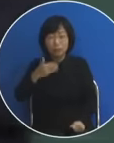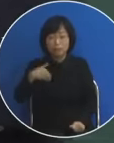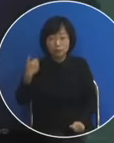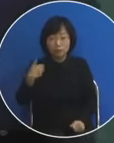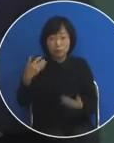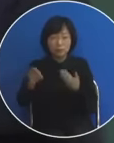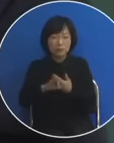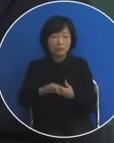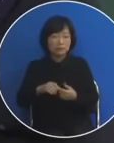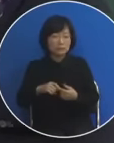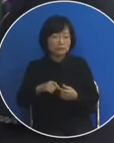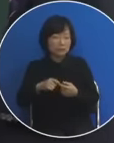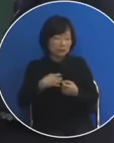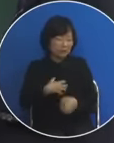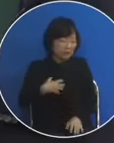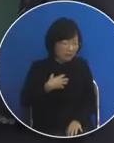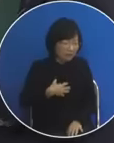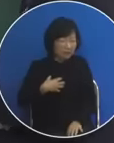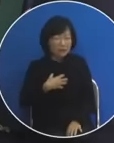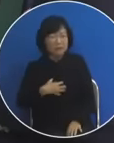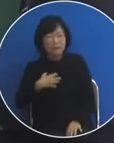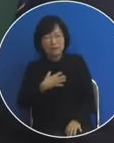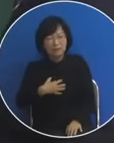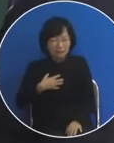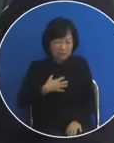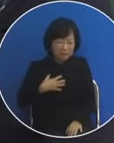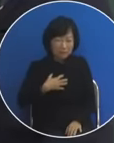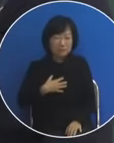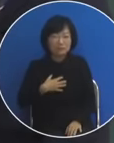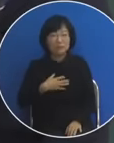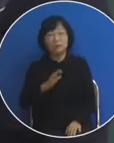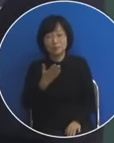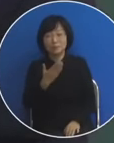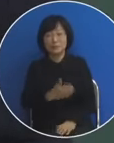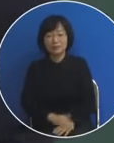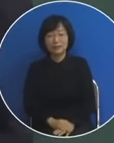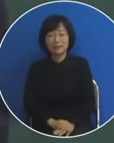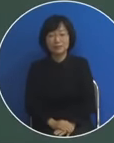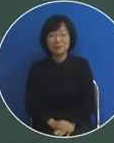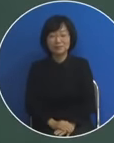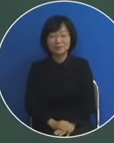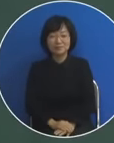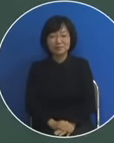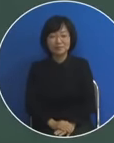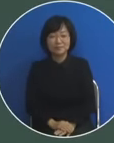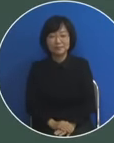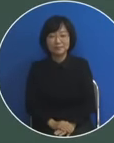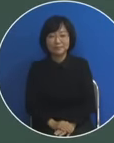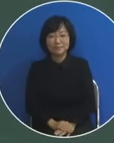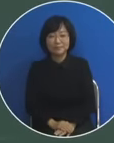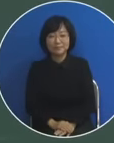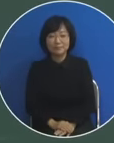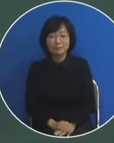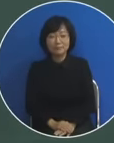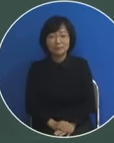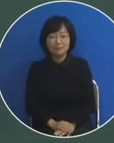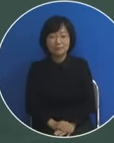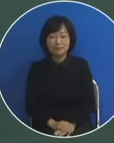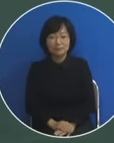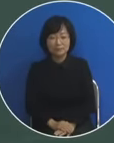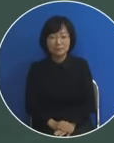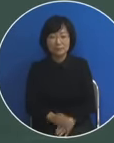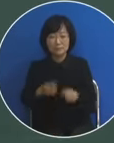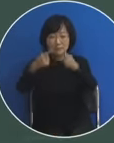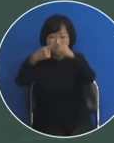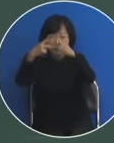on losing hold, these things become difficult and we do have to worry a lot. 여러분은 이걸 보고 이제는 하나님의 성령의 인도를 받는다는